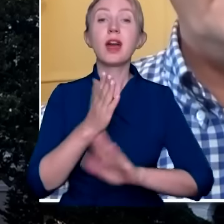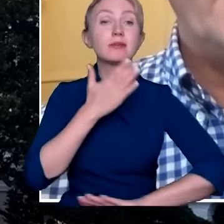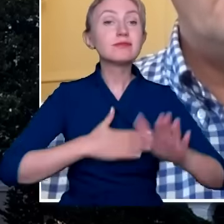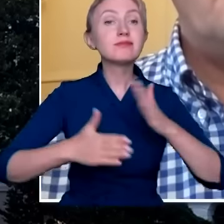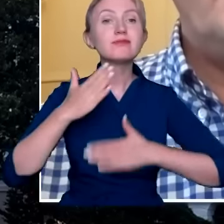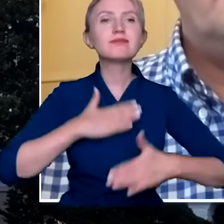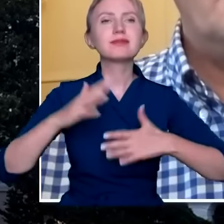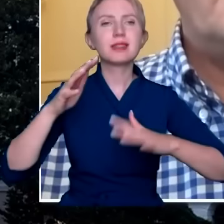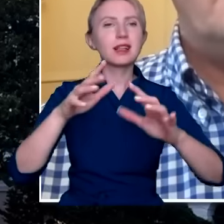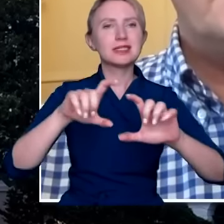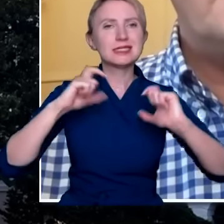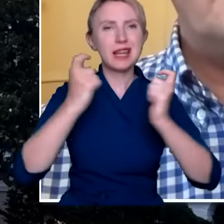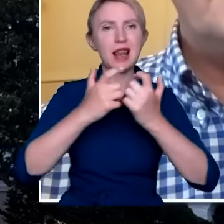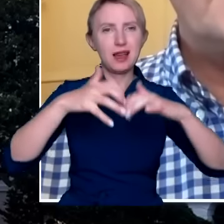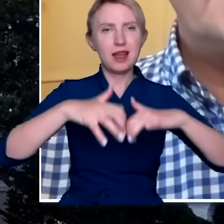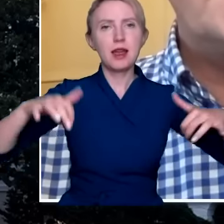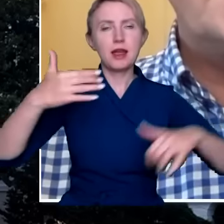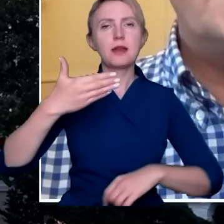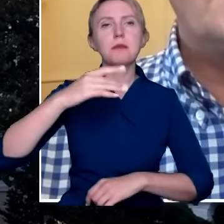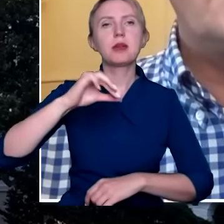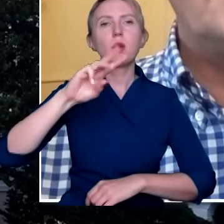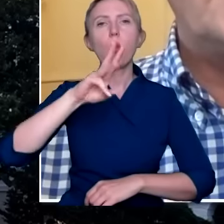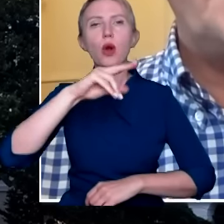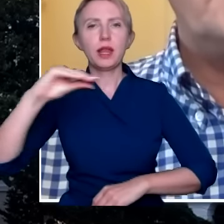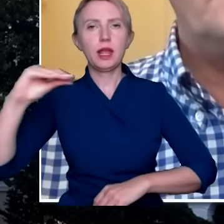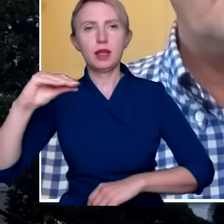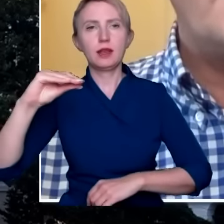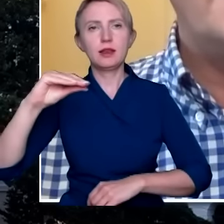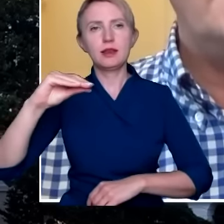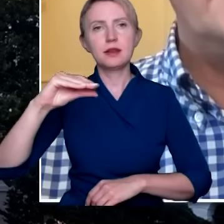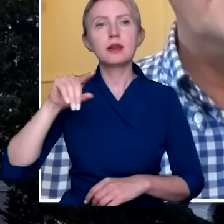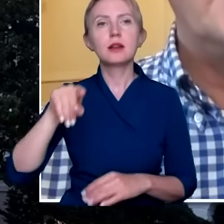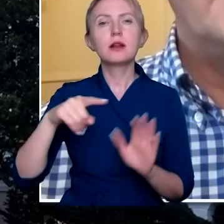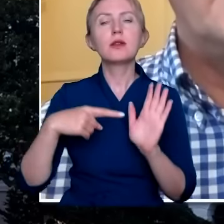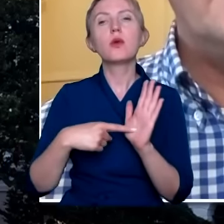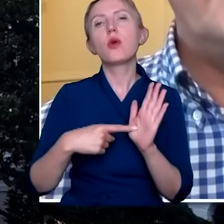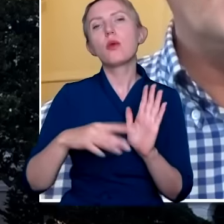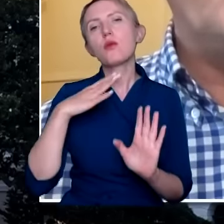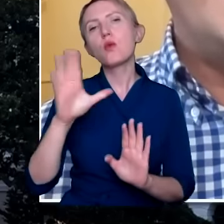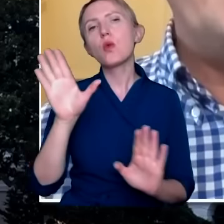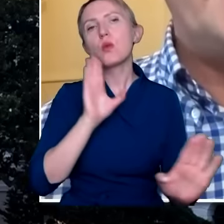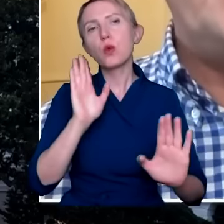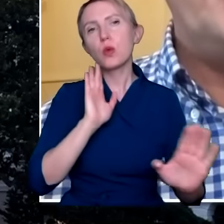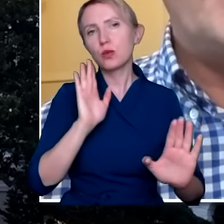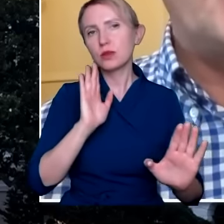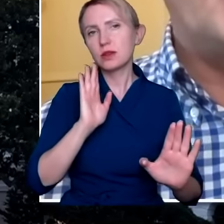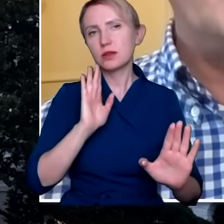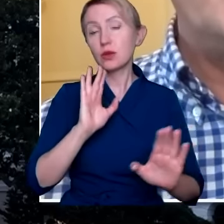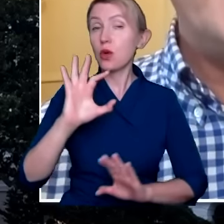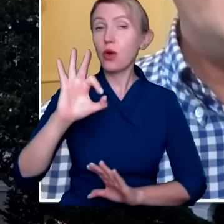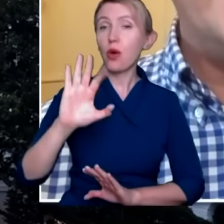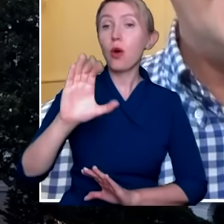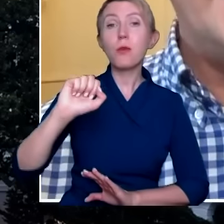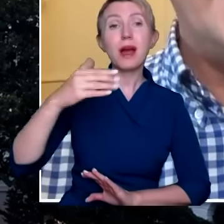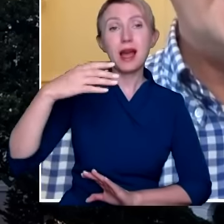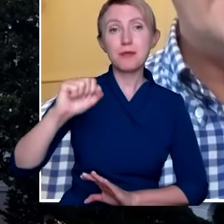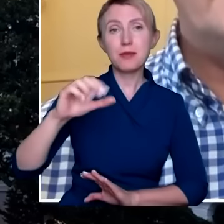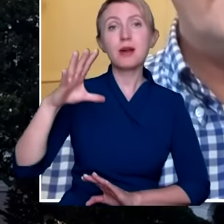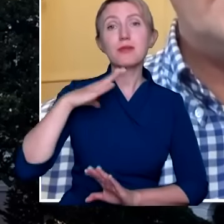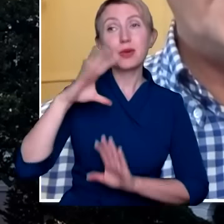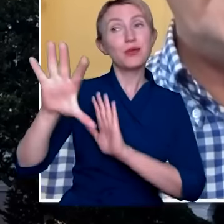na sali w Milwaukee w stanie Wisconsin z tą, która panowała, kiedy to Obama był koronowany